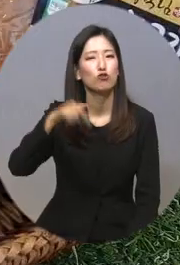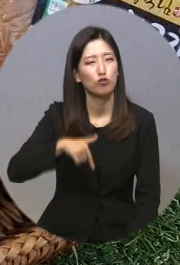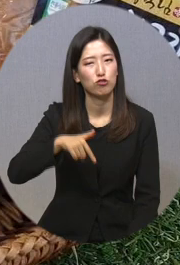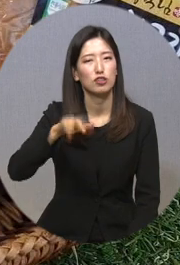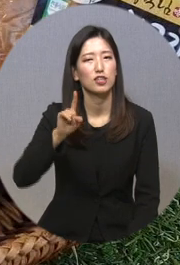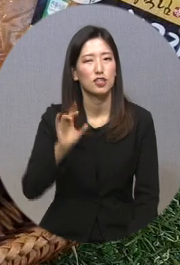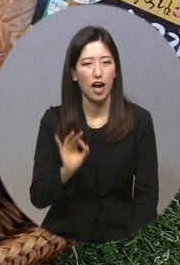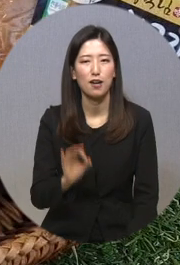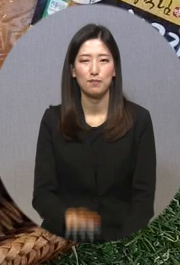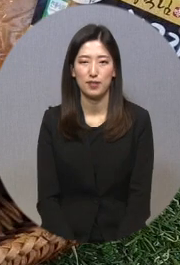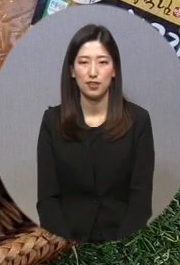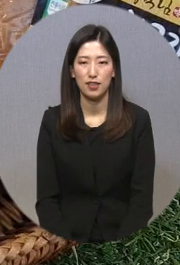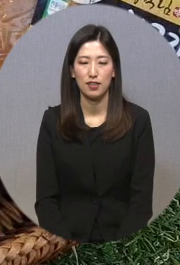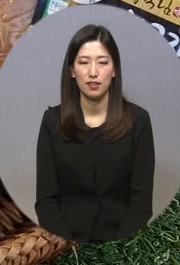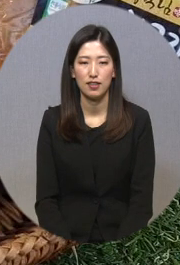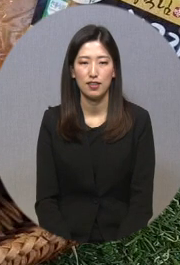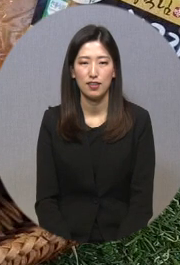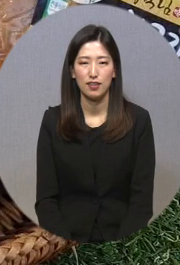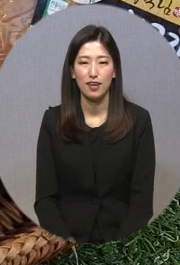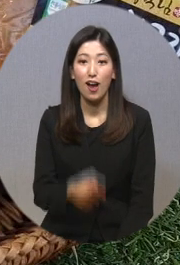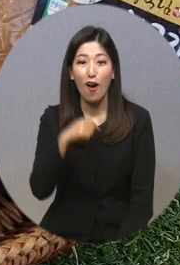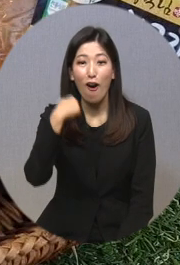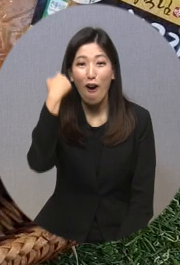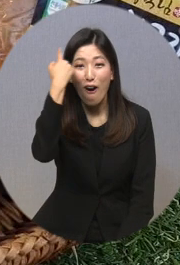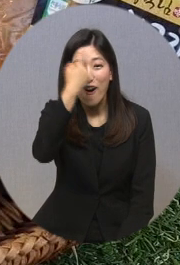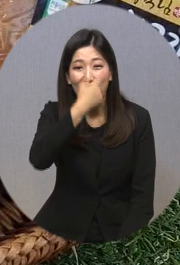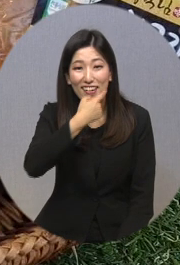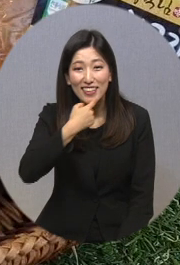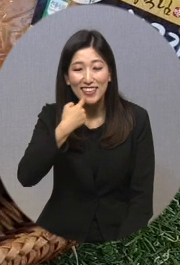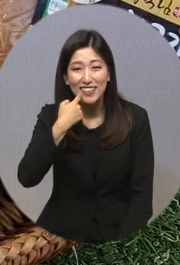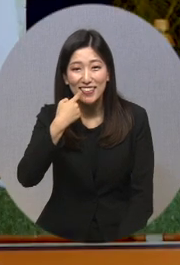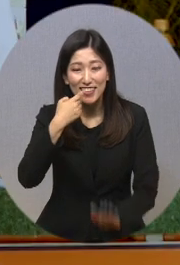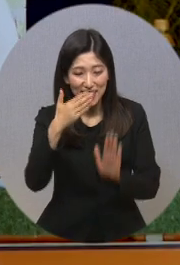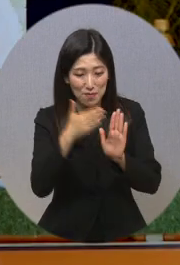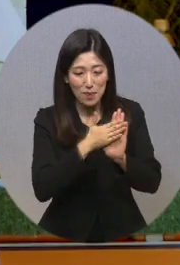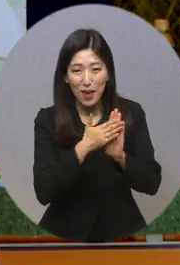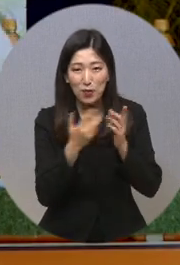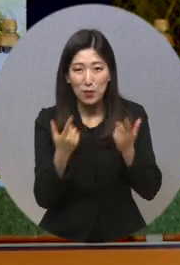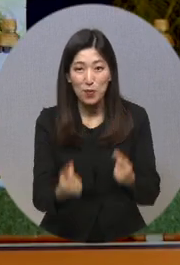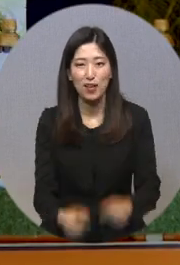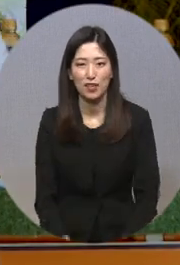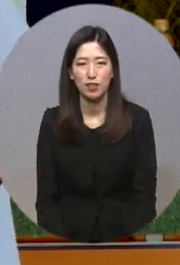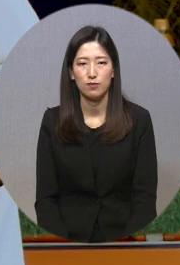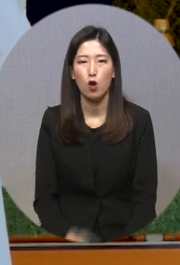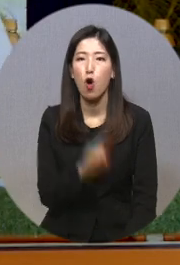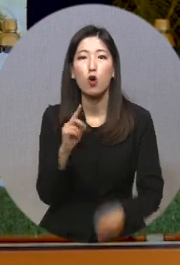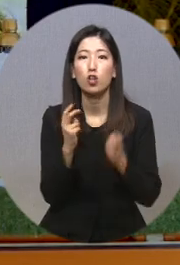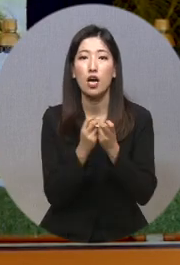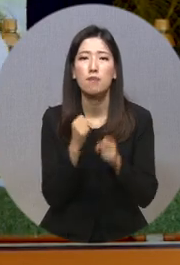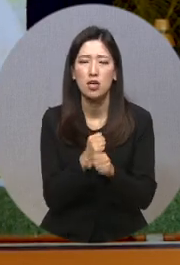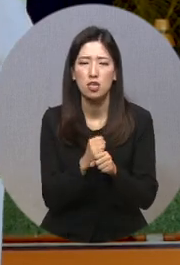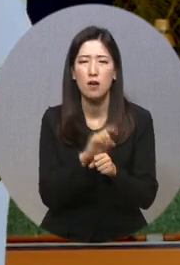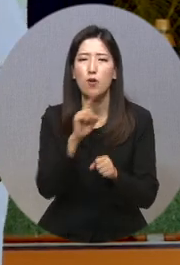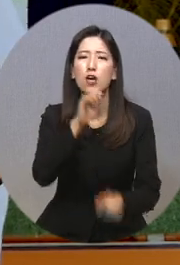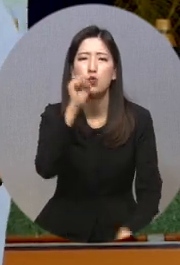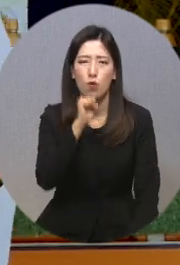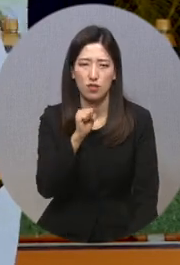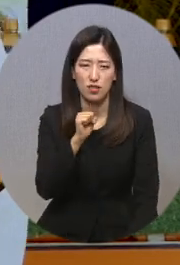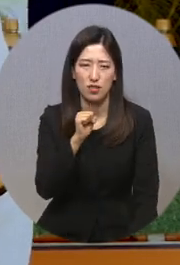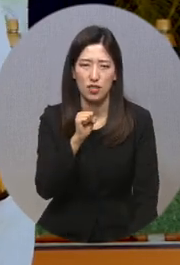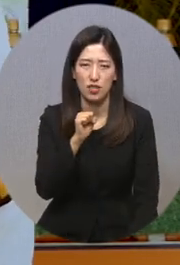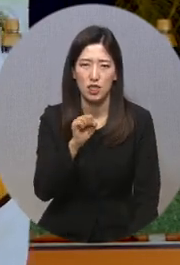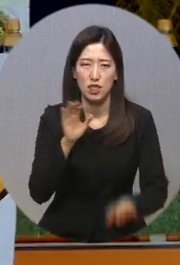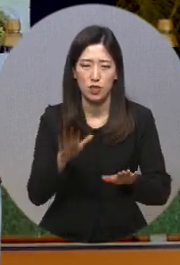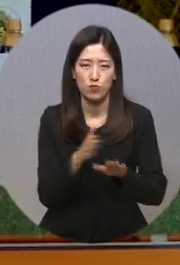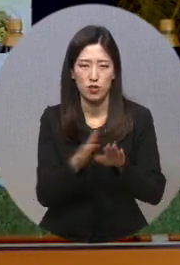여기 보니까 예. 언니 얼굴 딱 그리는데 똑같아요. 아, 똑같아요. 어떻게 만들었는지, 무엇이 이게 좋은지. 자, 지금부터